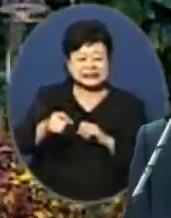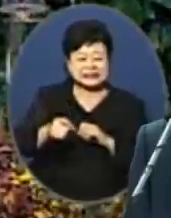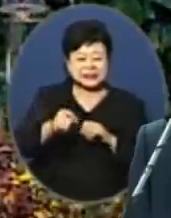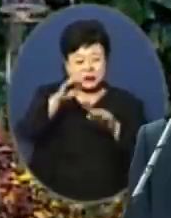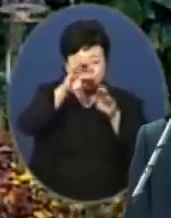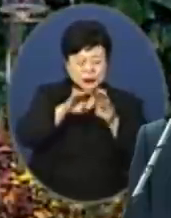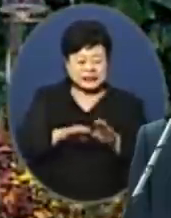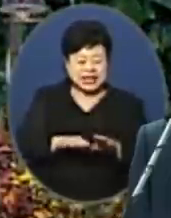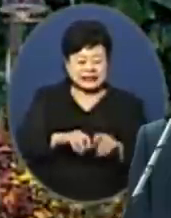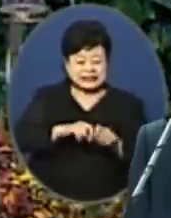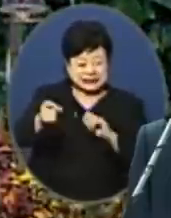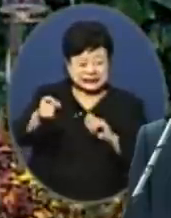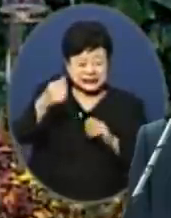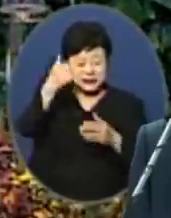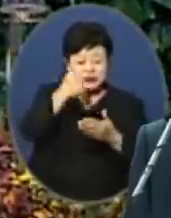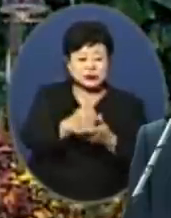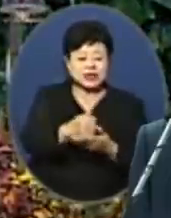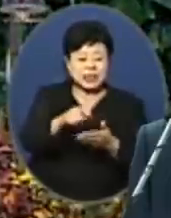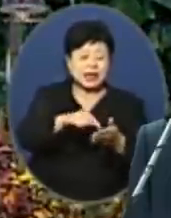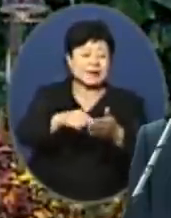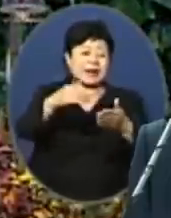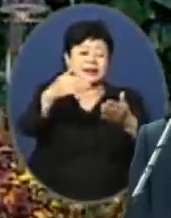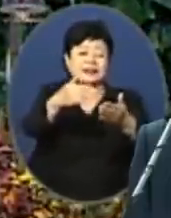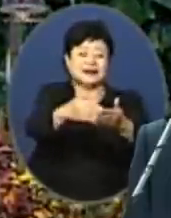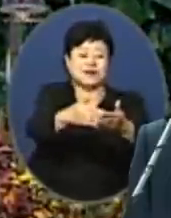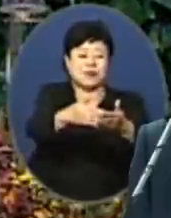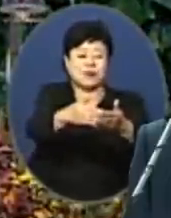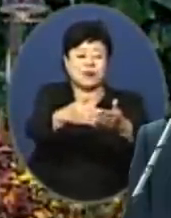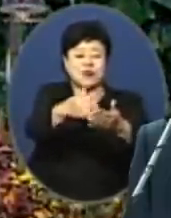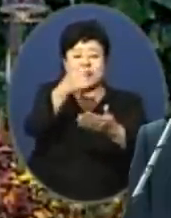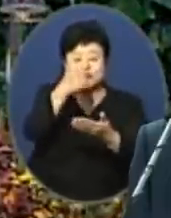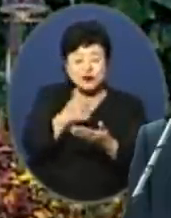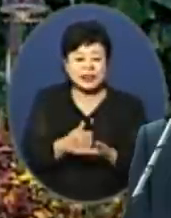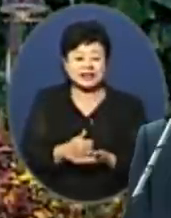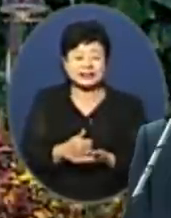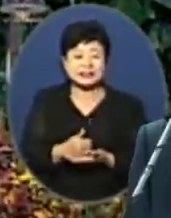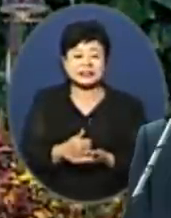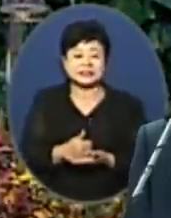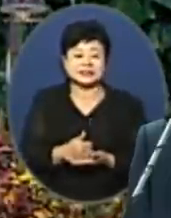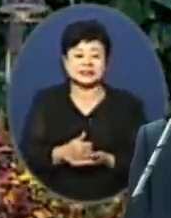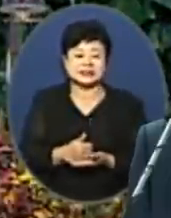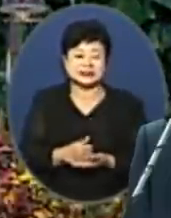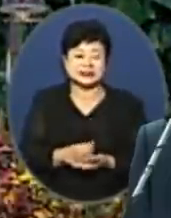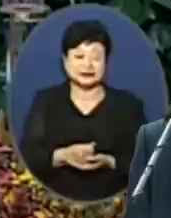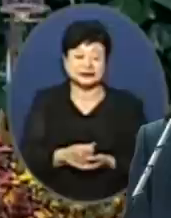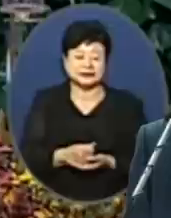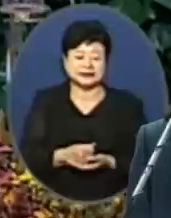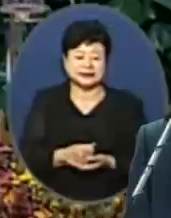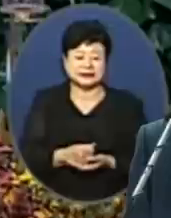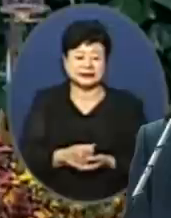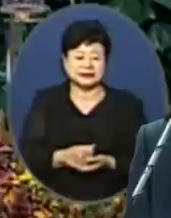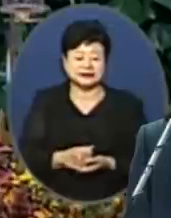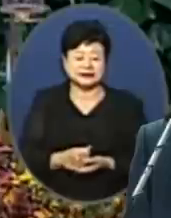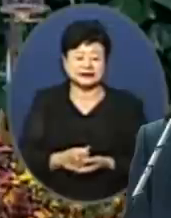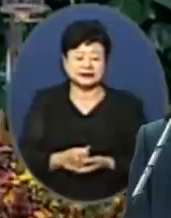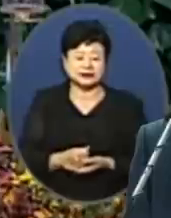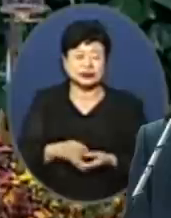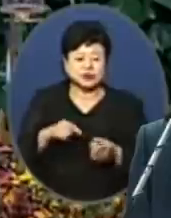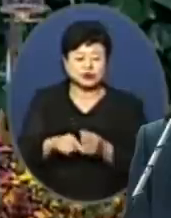휘장으로 말미암아 죄가 다 청산되어 버리고 나니까 죄를 붙잡고 우리를 도적죄라고 죽여 물리시는